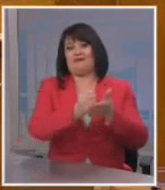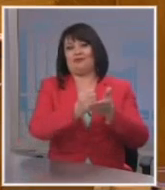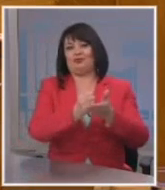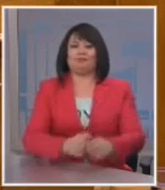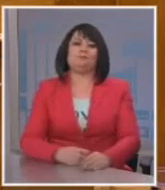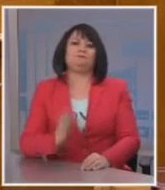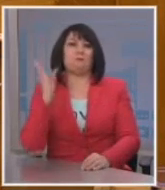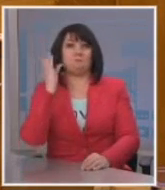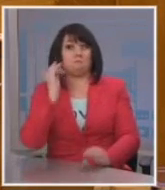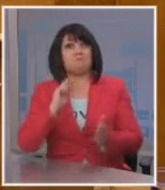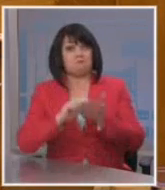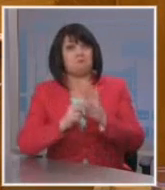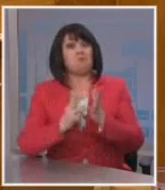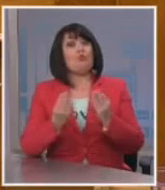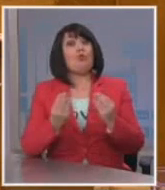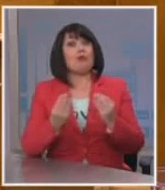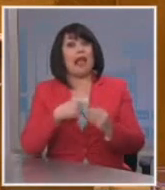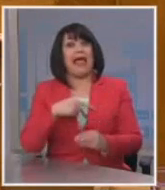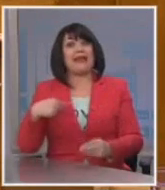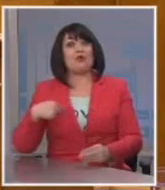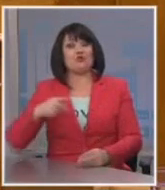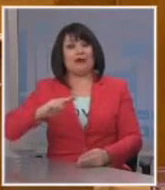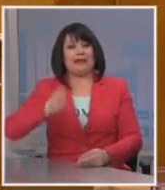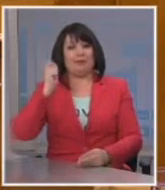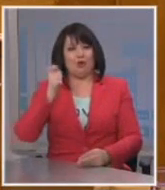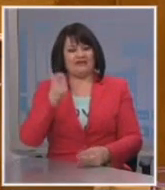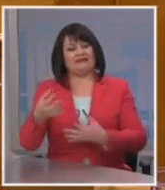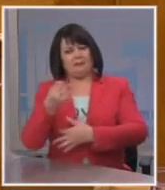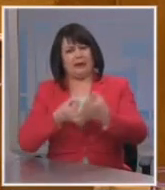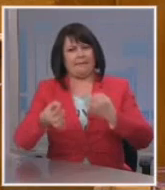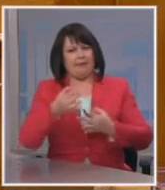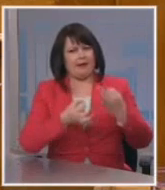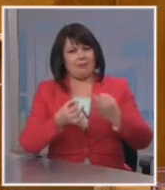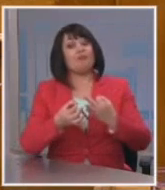με πολύ προσοχή τους αρχηγούς της αντιπολιτεύσεως και